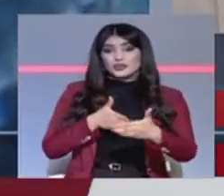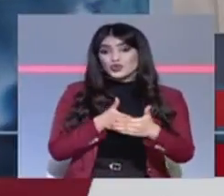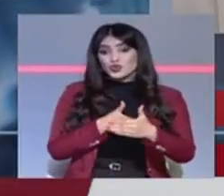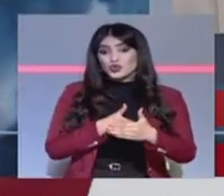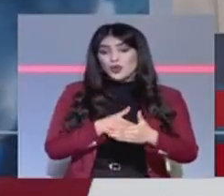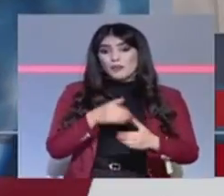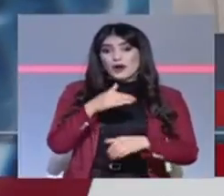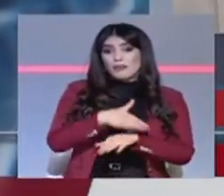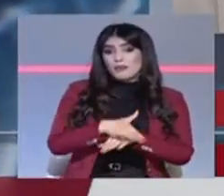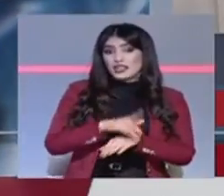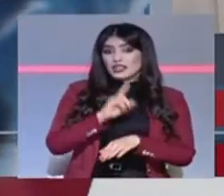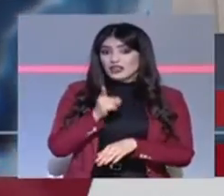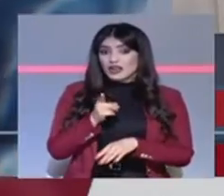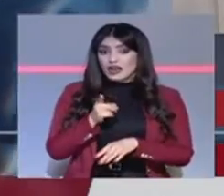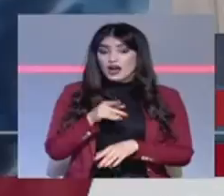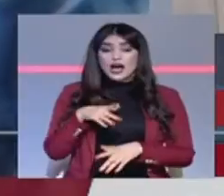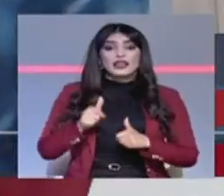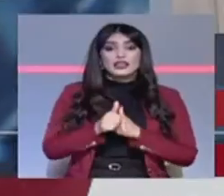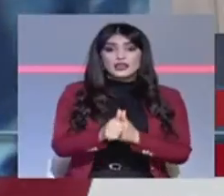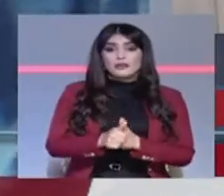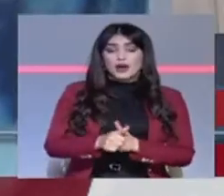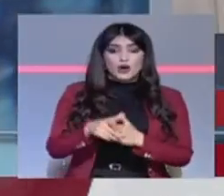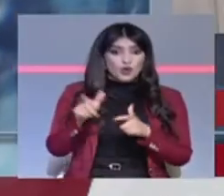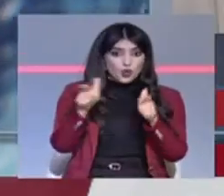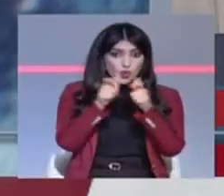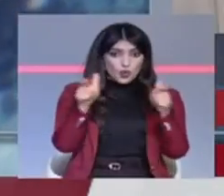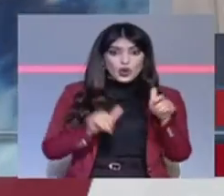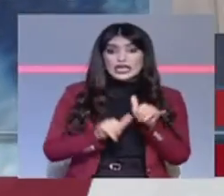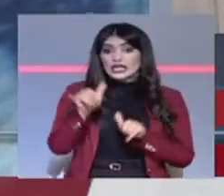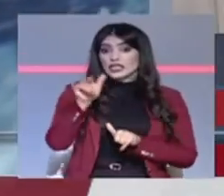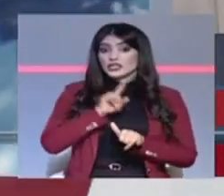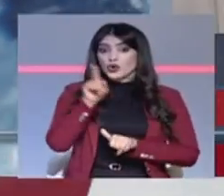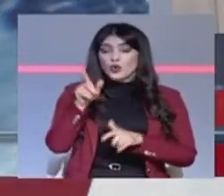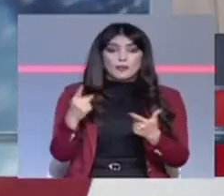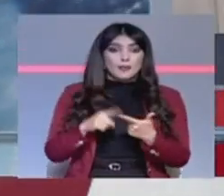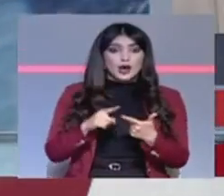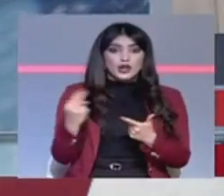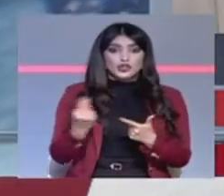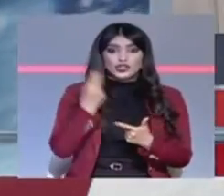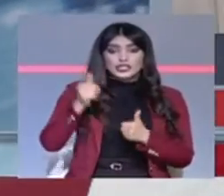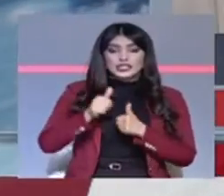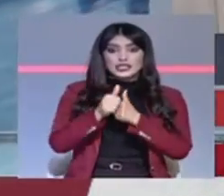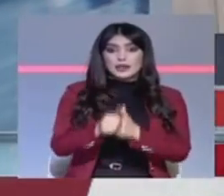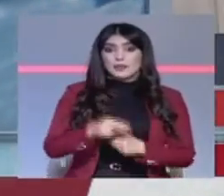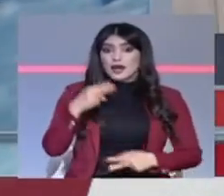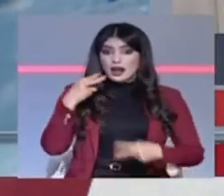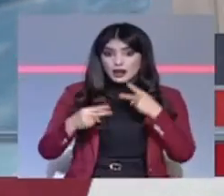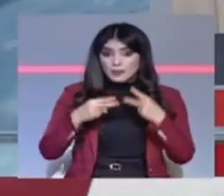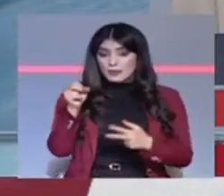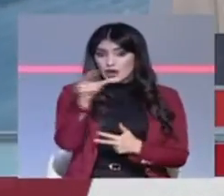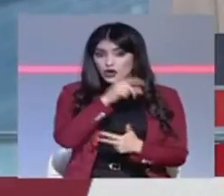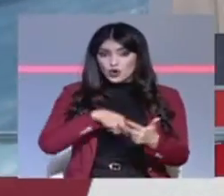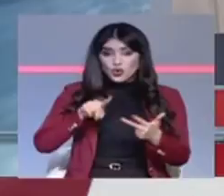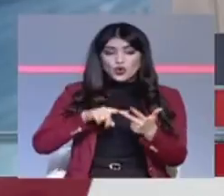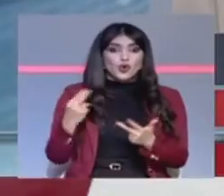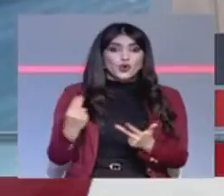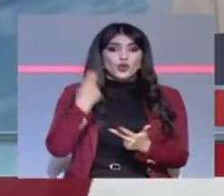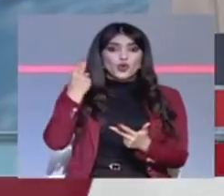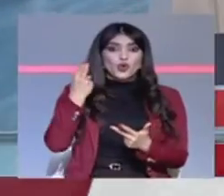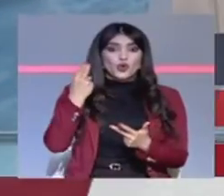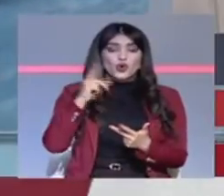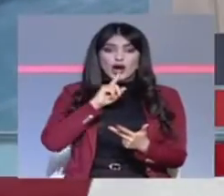بالفيدراليه التونسيه لوكالات الاسفار والجامعه التونسيه للمطاعم السياحيه والجامعه التونسيه للادلاء